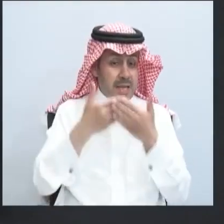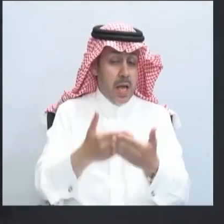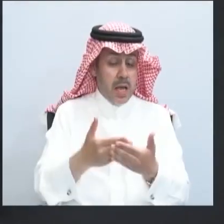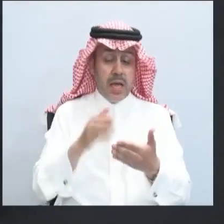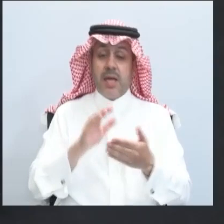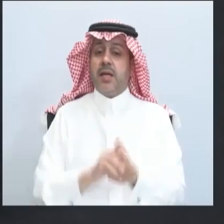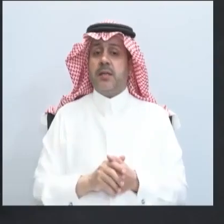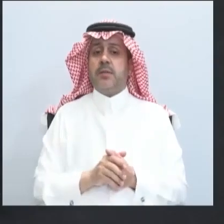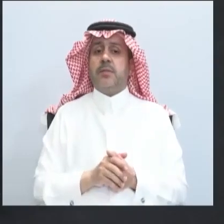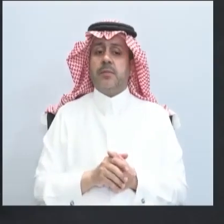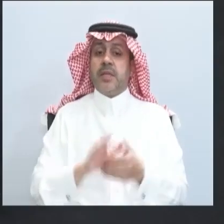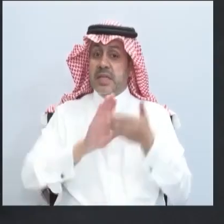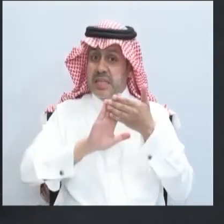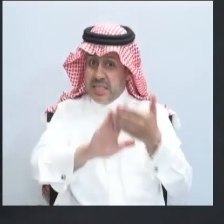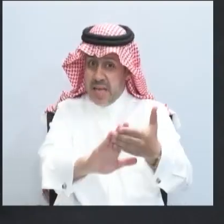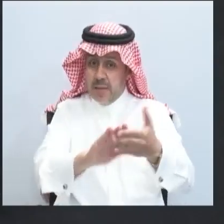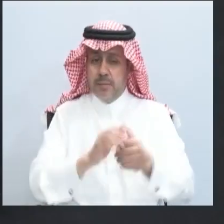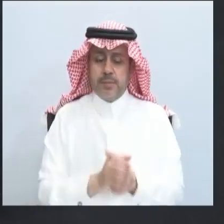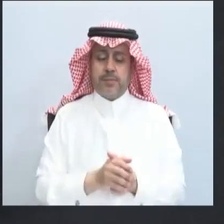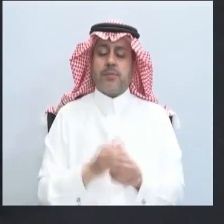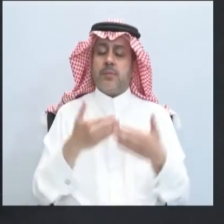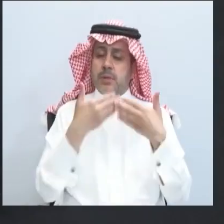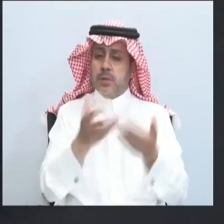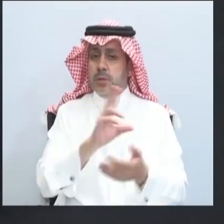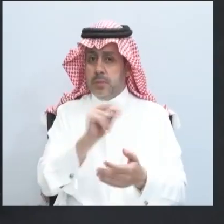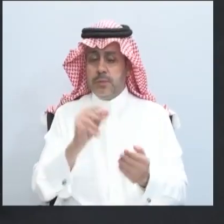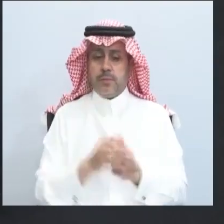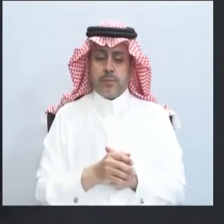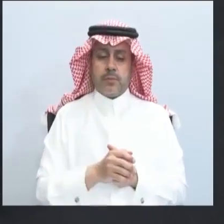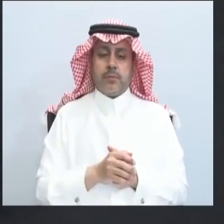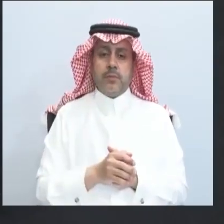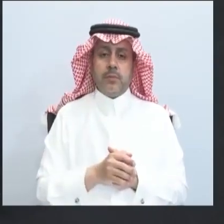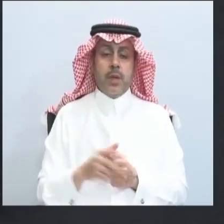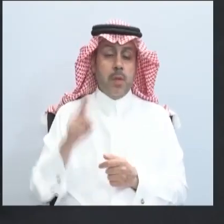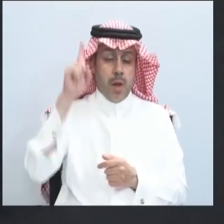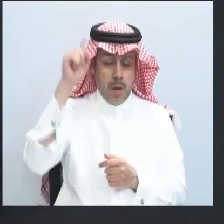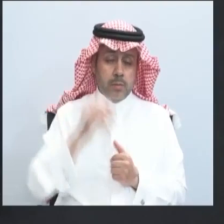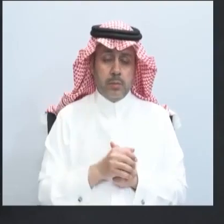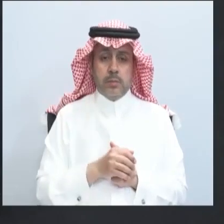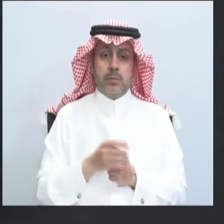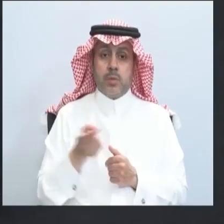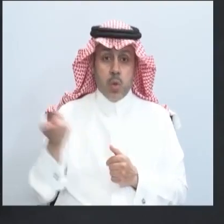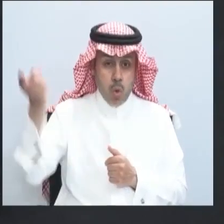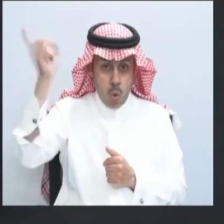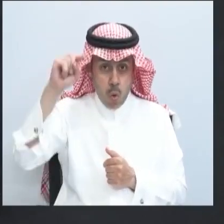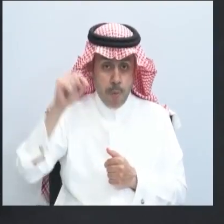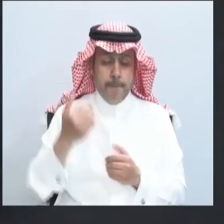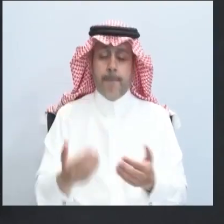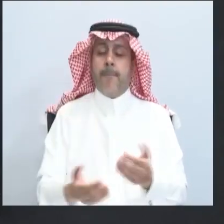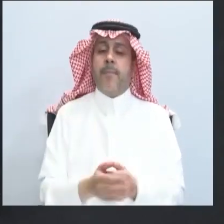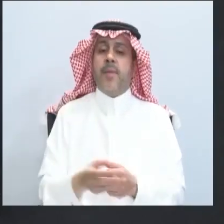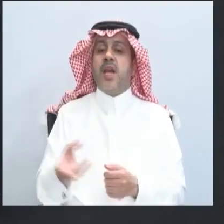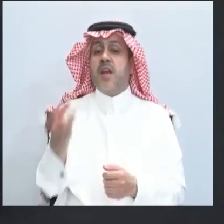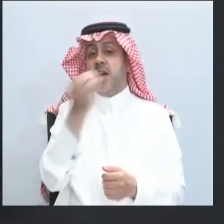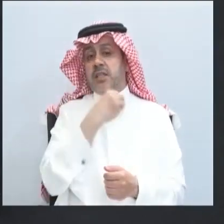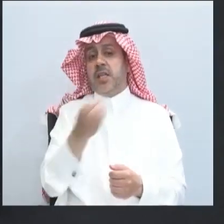هذه القاعده فاذا احسنت لذلك الكبير فباذن الله تعالى سياتي من يحسن اليك